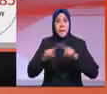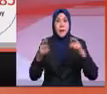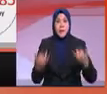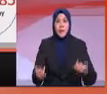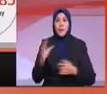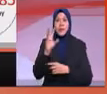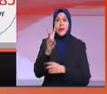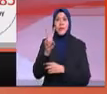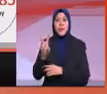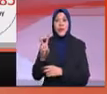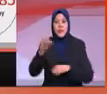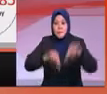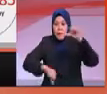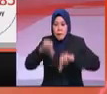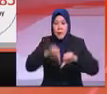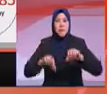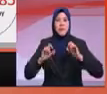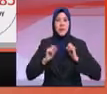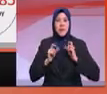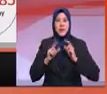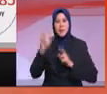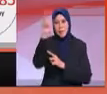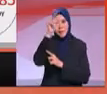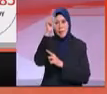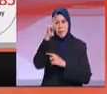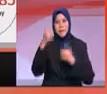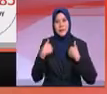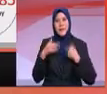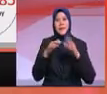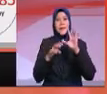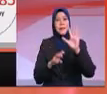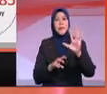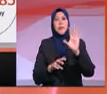makmal swasta dan juga di pihak kerajaan, kita ada